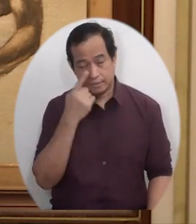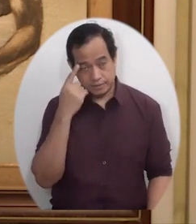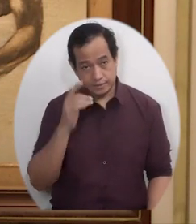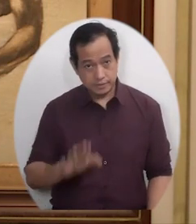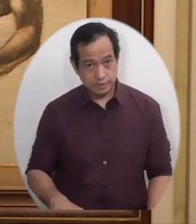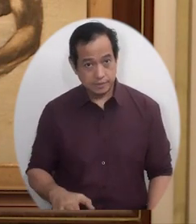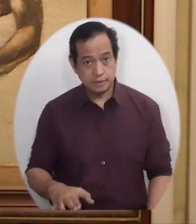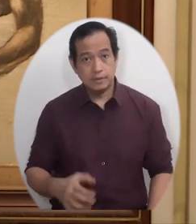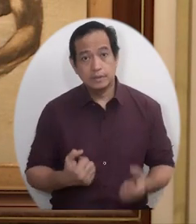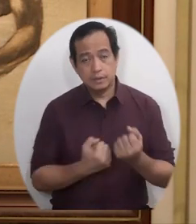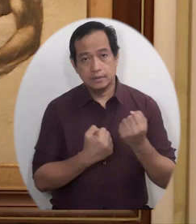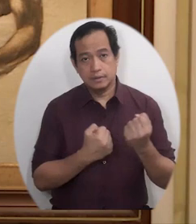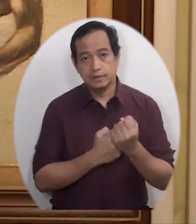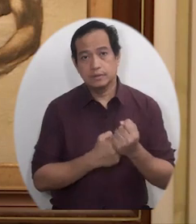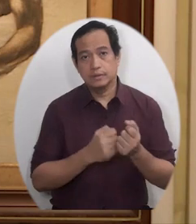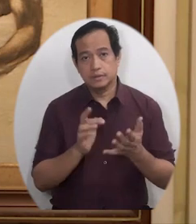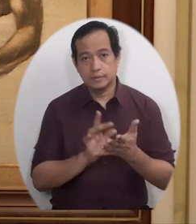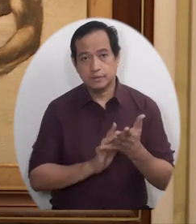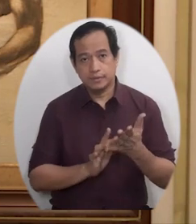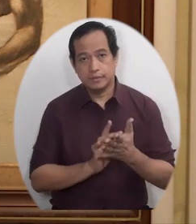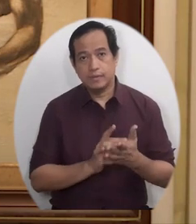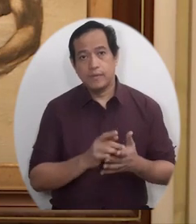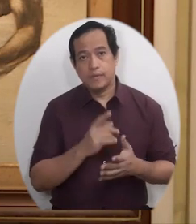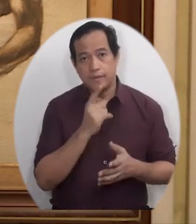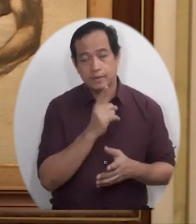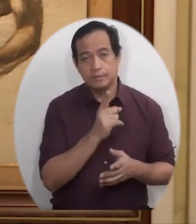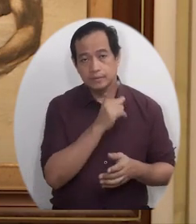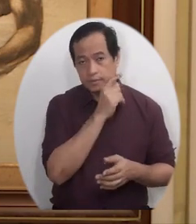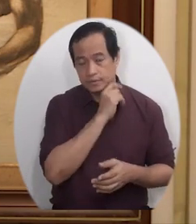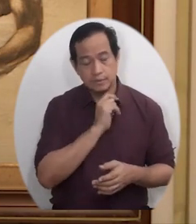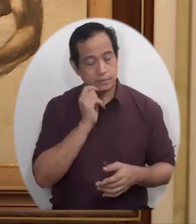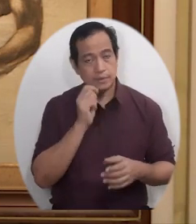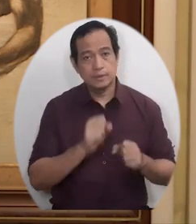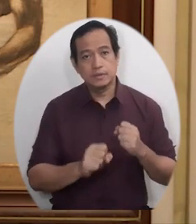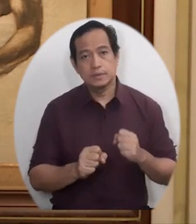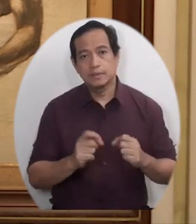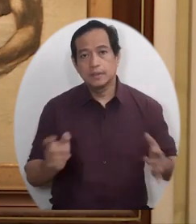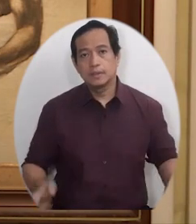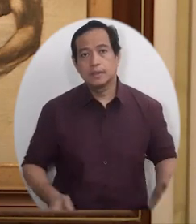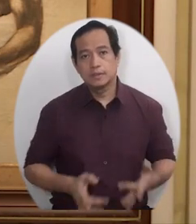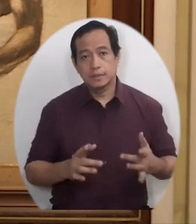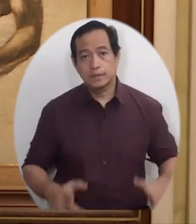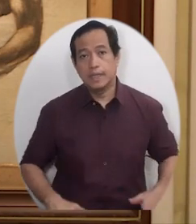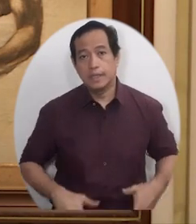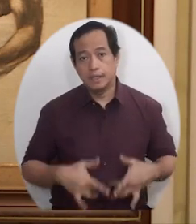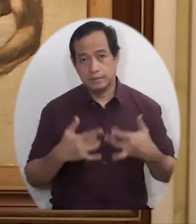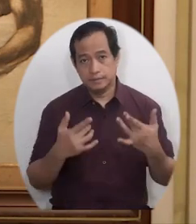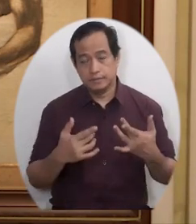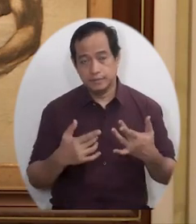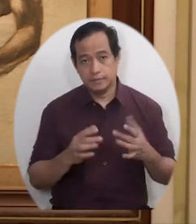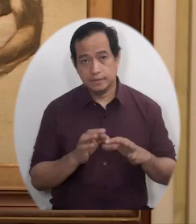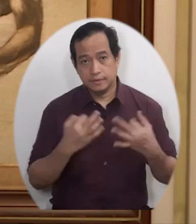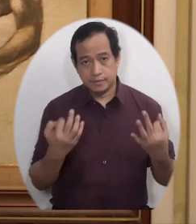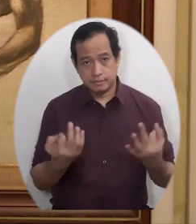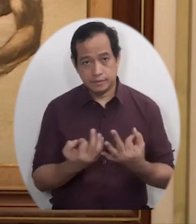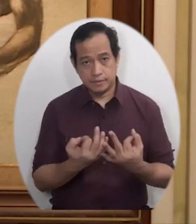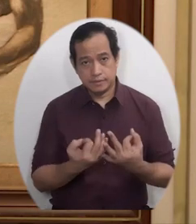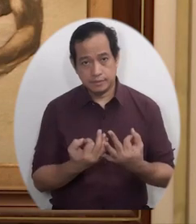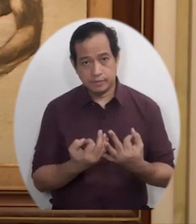ang gamutan ng isa sa mga kambal para mapagaan ang buhay nila.